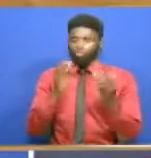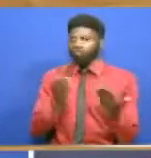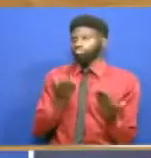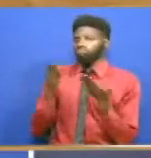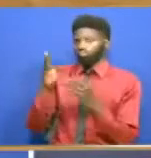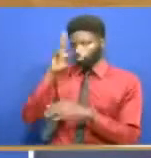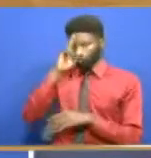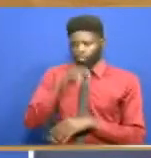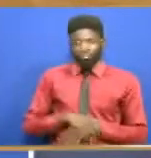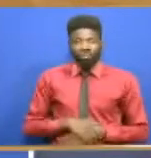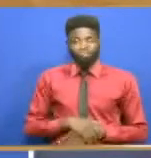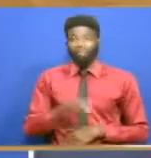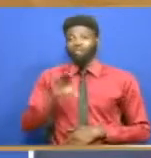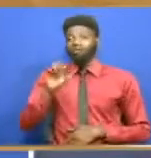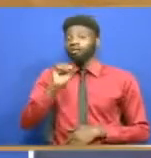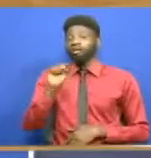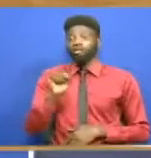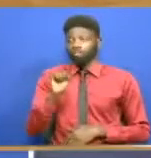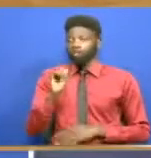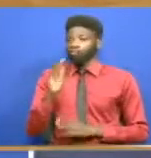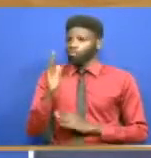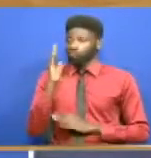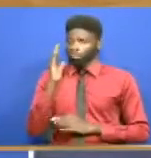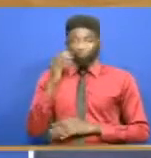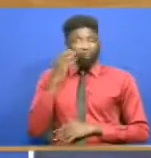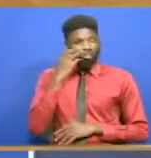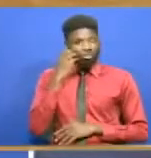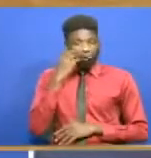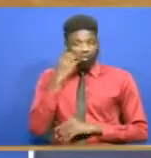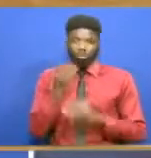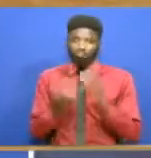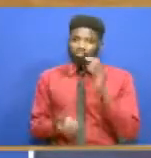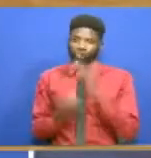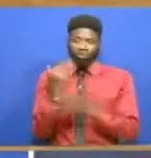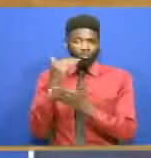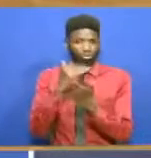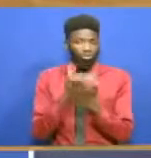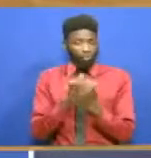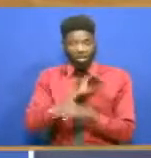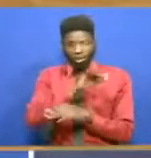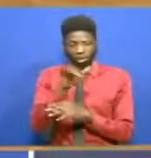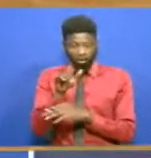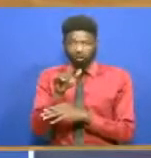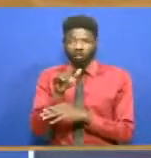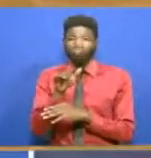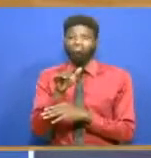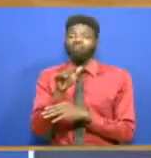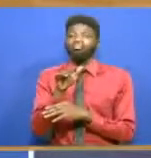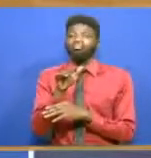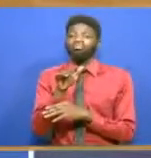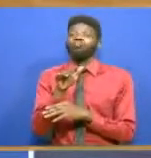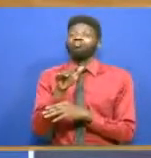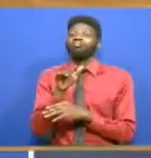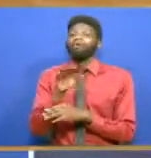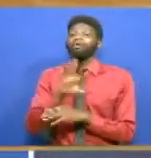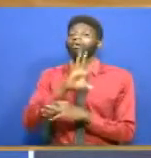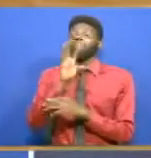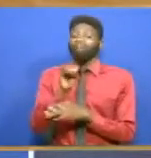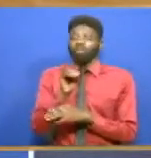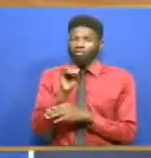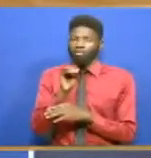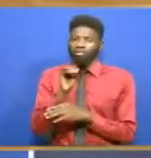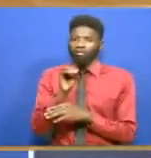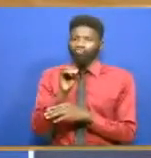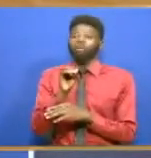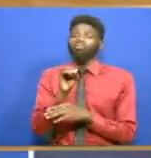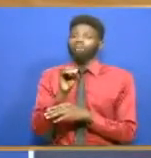Dr. Fred Matiang'i aliyezindua mpango huo aliyehimiza mataifa wote wanachama wa mkataba wa Muungano wa Afrika wa